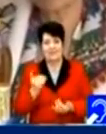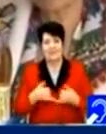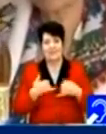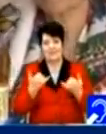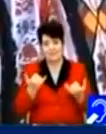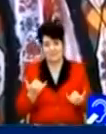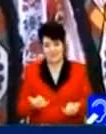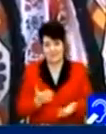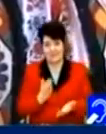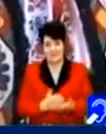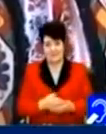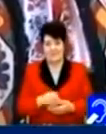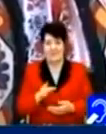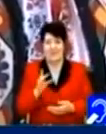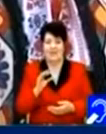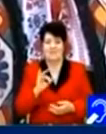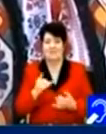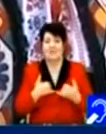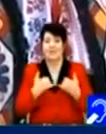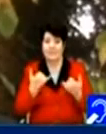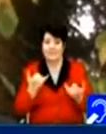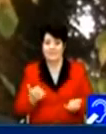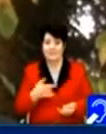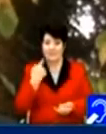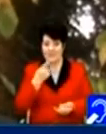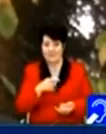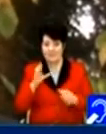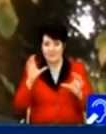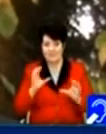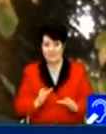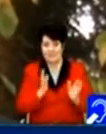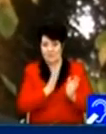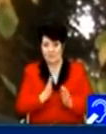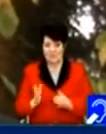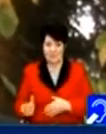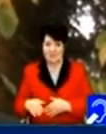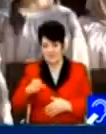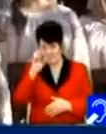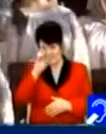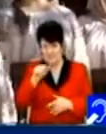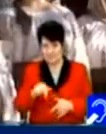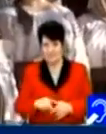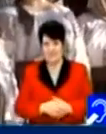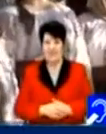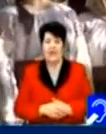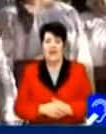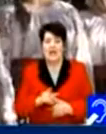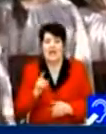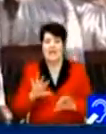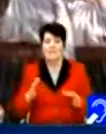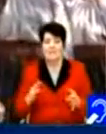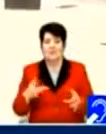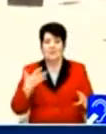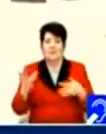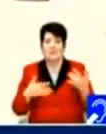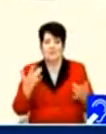respect. Respect reciproc și respect și față de legile și ordinea stabilită în statul respectiv. Evenimentul a culminat cu un concert